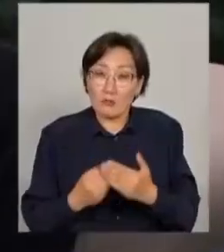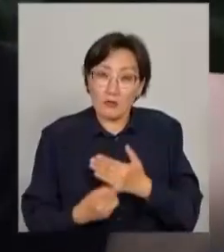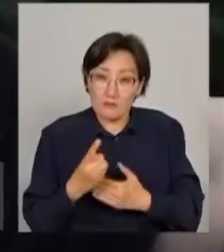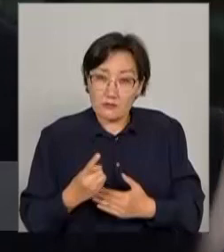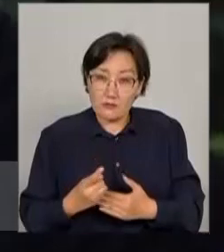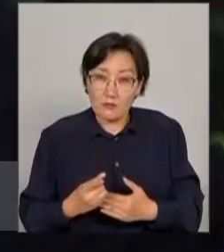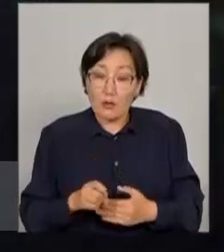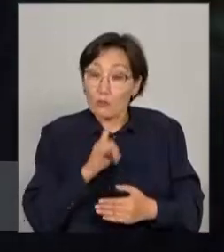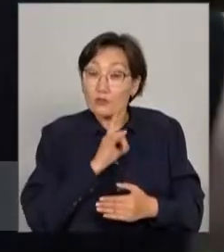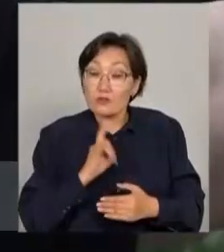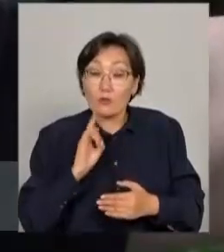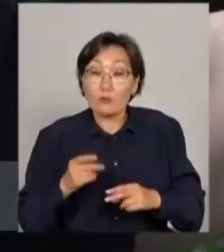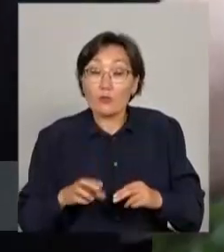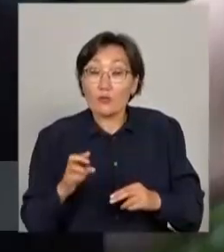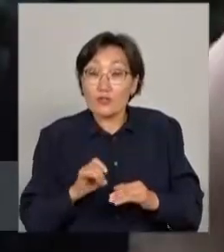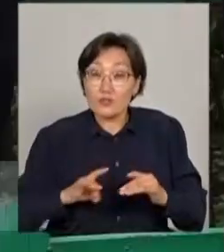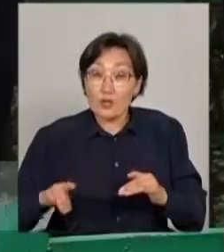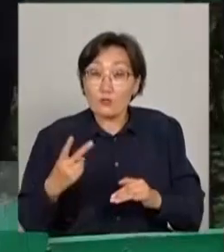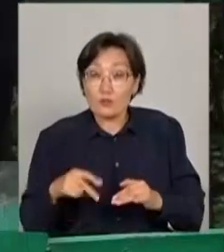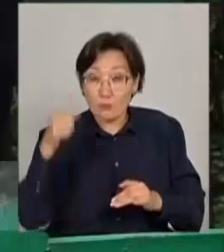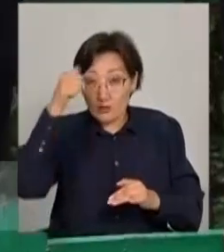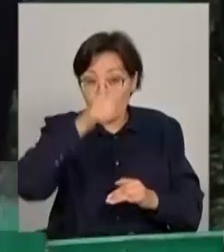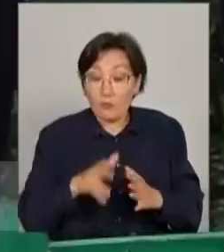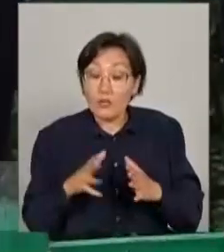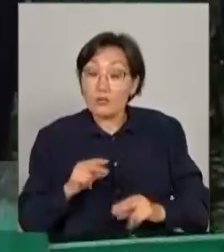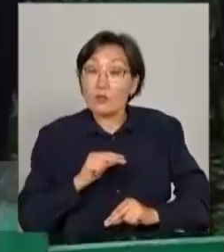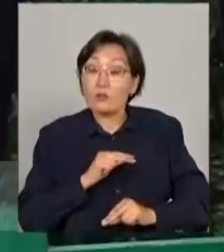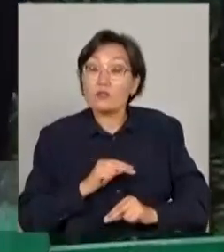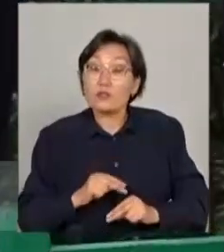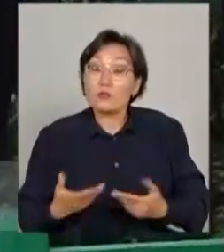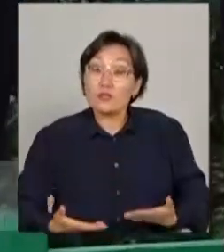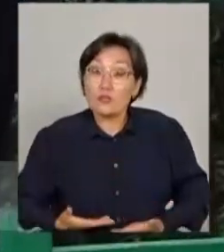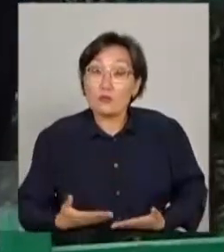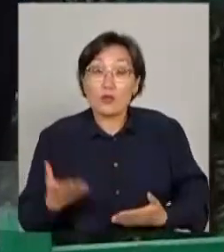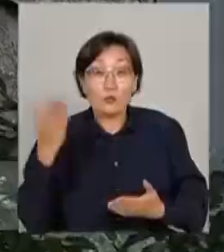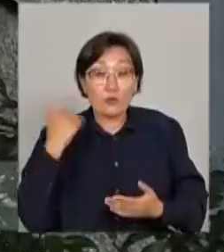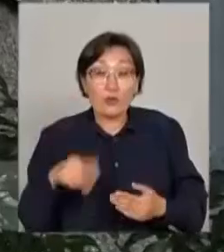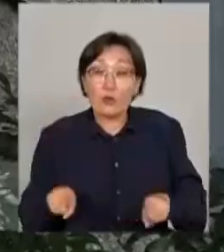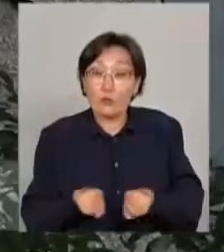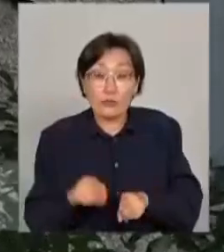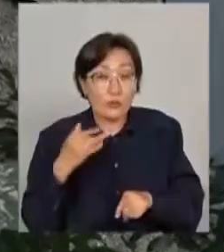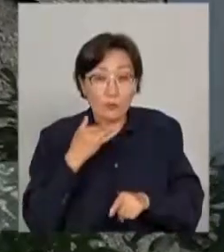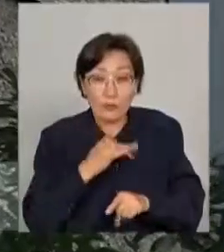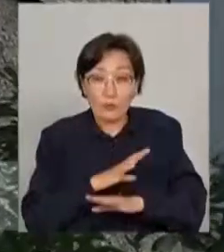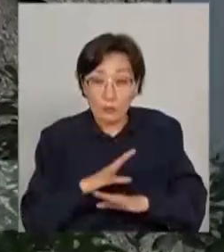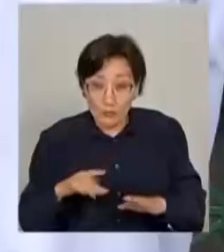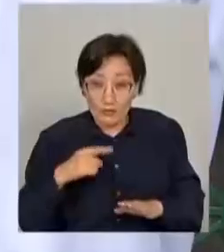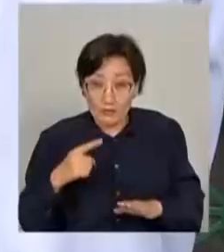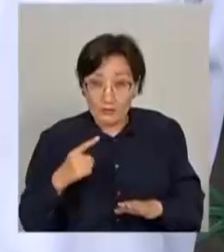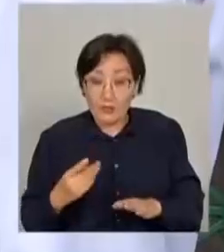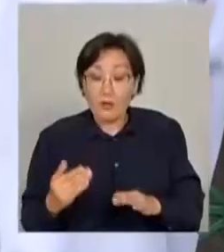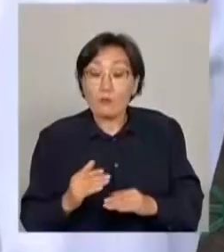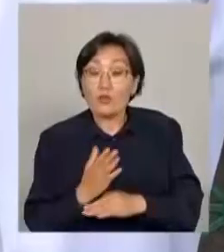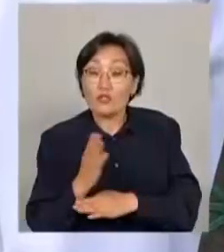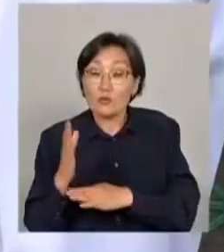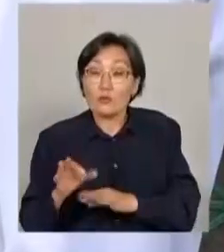Мира Бұлантайқызы Бостандық ауданында 20 жылдан бері тұрады. Зейнеткер жәндіктердің бұрын-соңды мұншалықты көп болмағанын айтады. Ол